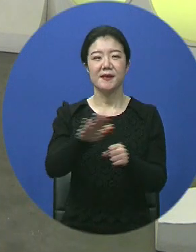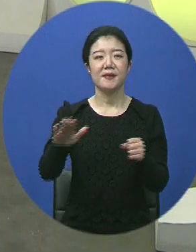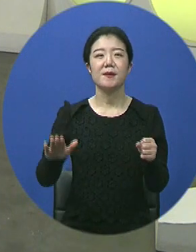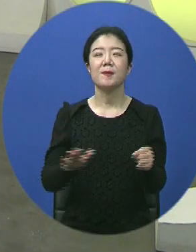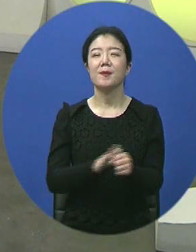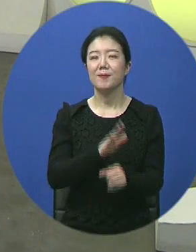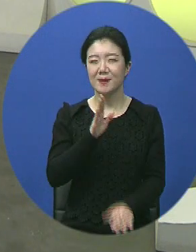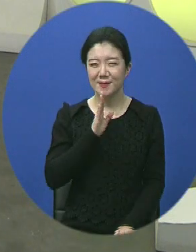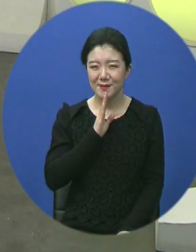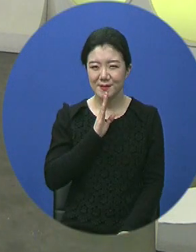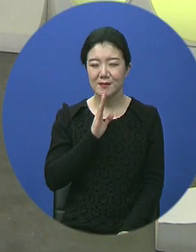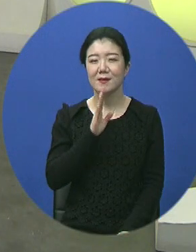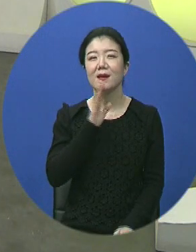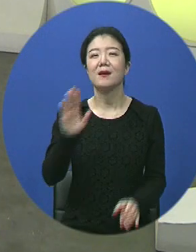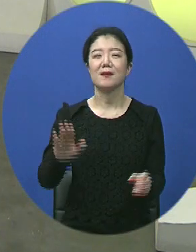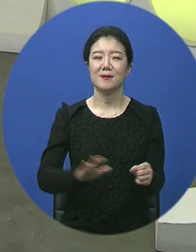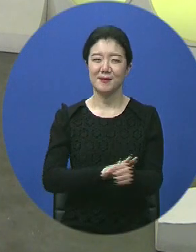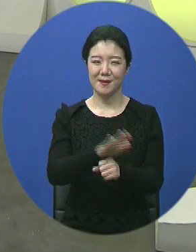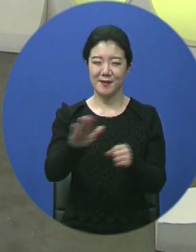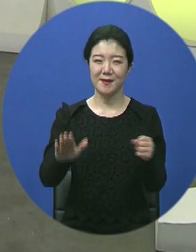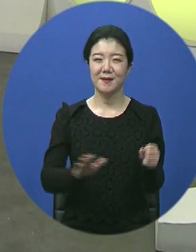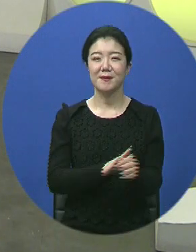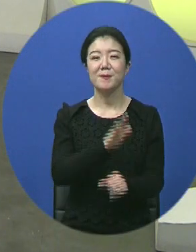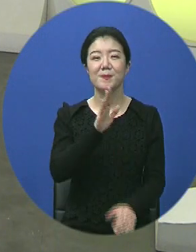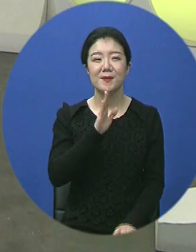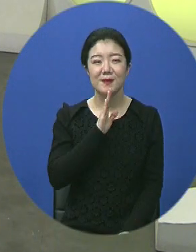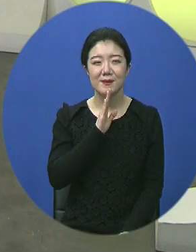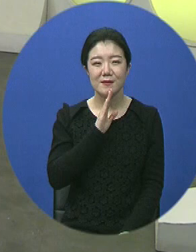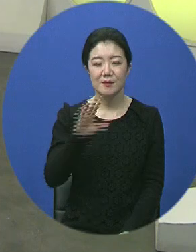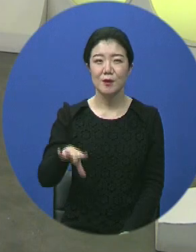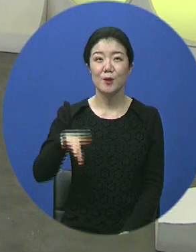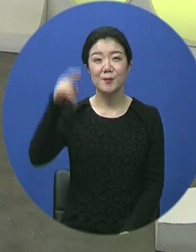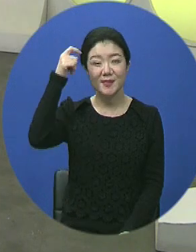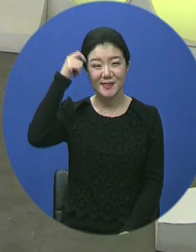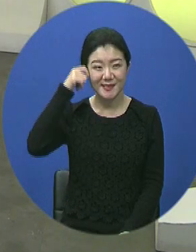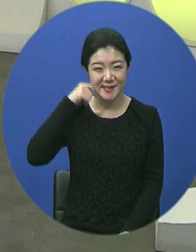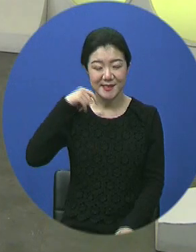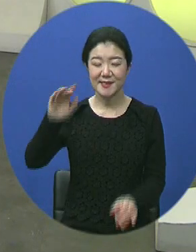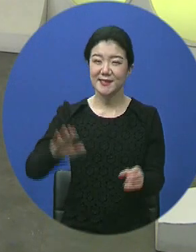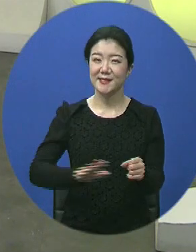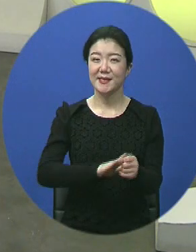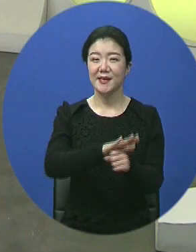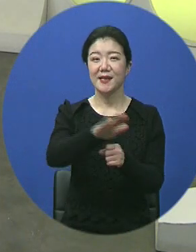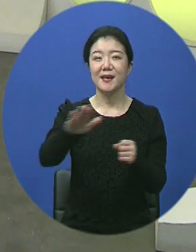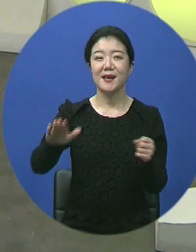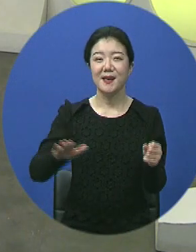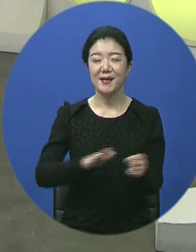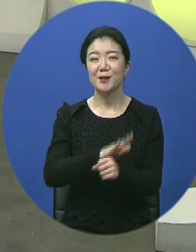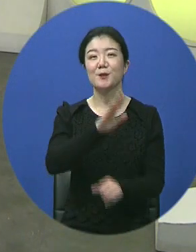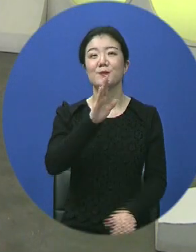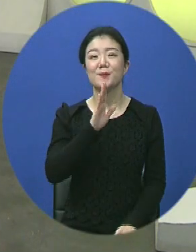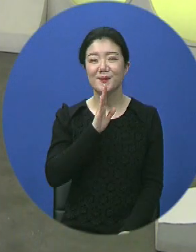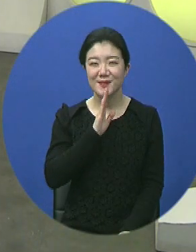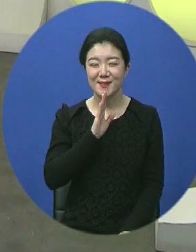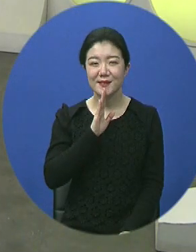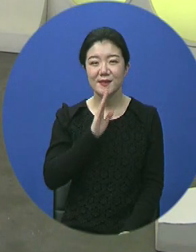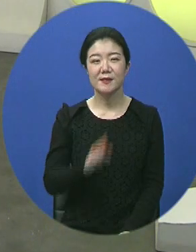사랑이었어, 사랑이었어. 처음 느낀 사랑이었어. 있어.